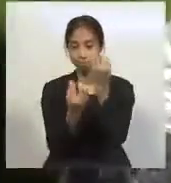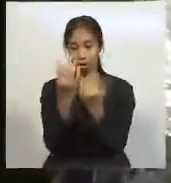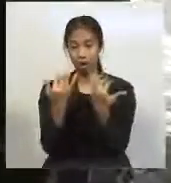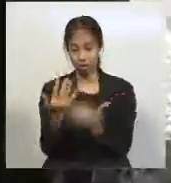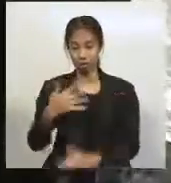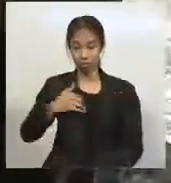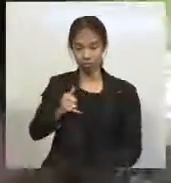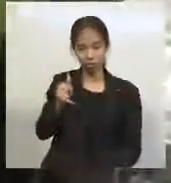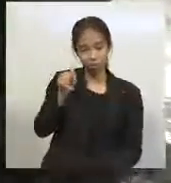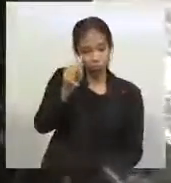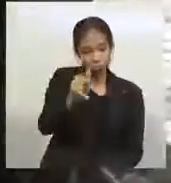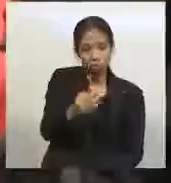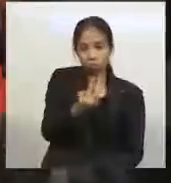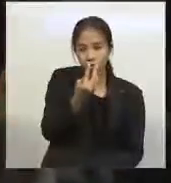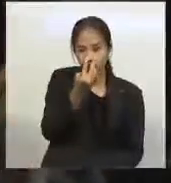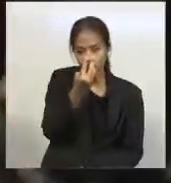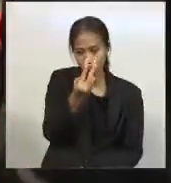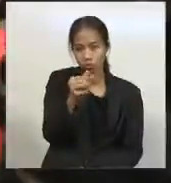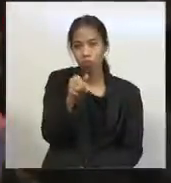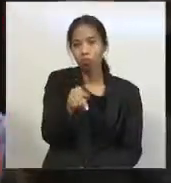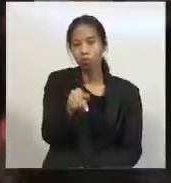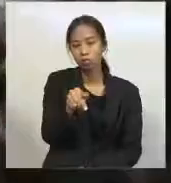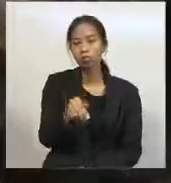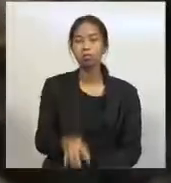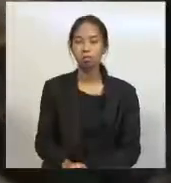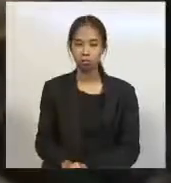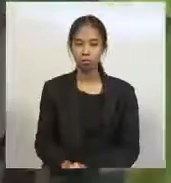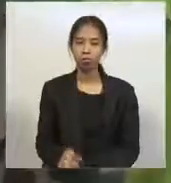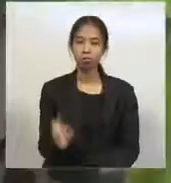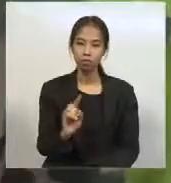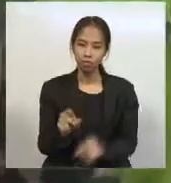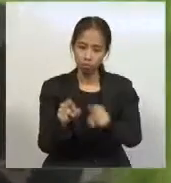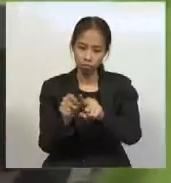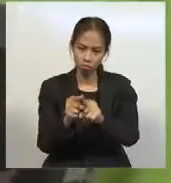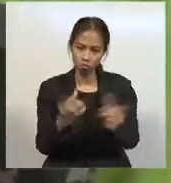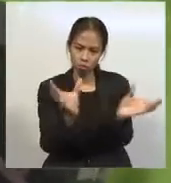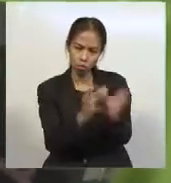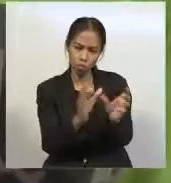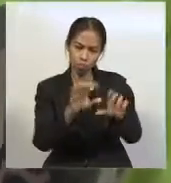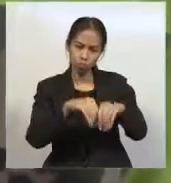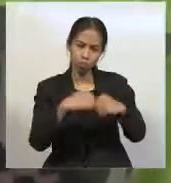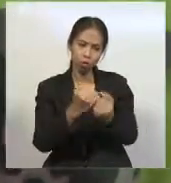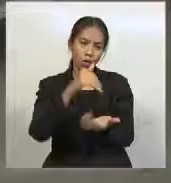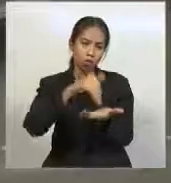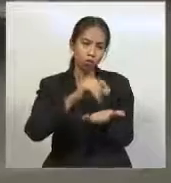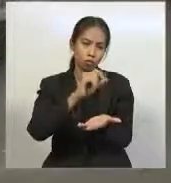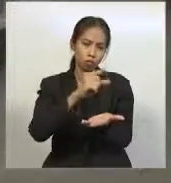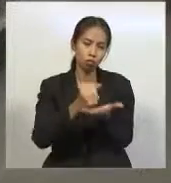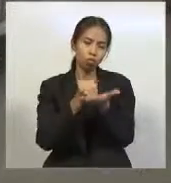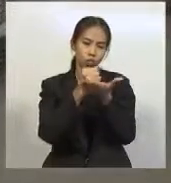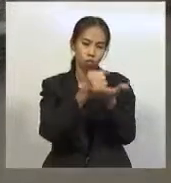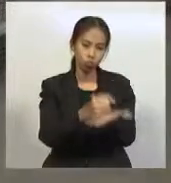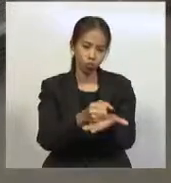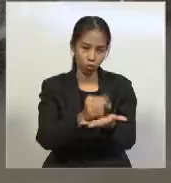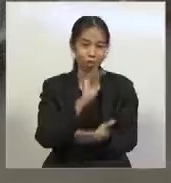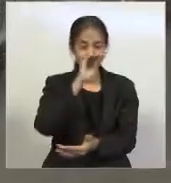ณวางตาข่ายดักซากช้างบริเวณปากคลองต้นไทรนะคะเพื่อไปติดตามการทำงานของศูนย์ช่วยเหลือช้างป่าตกน้ำต